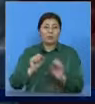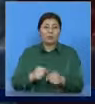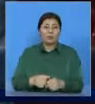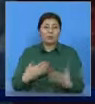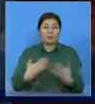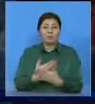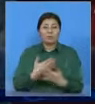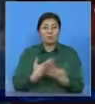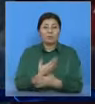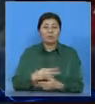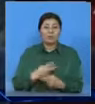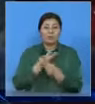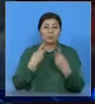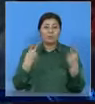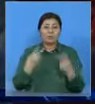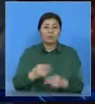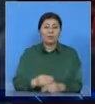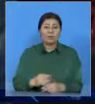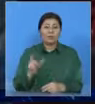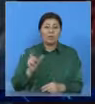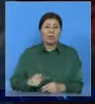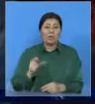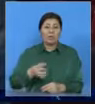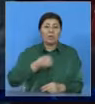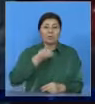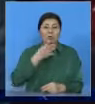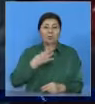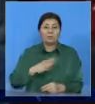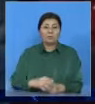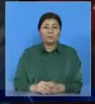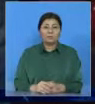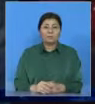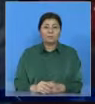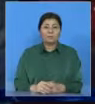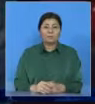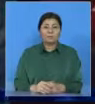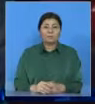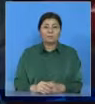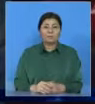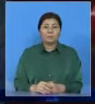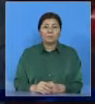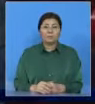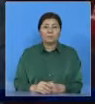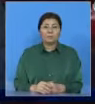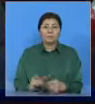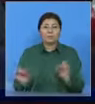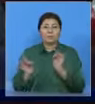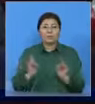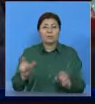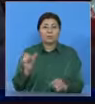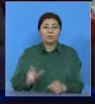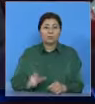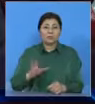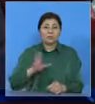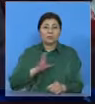келеді, себебі халыққа өте тартымды, ұнамды. Шымды дауыс болғаннан кейін, жанды артисті ойнағаннан кейін